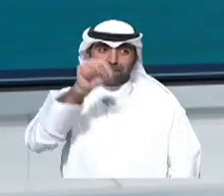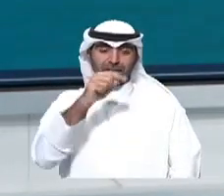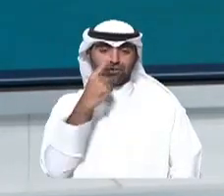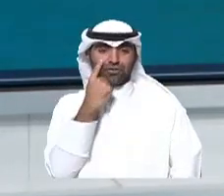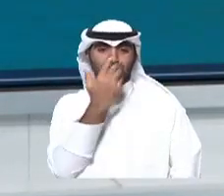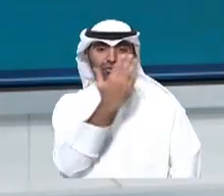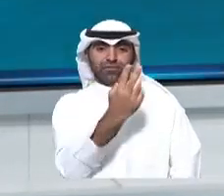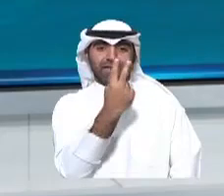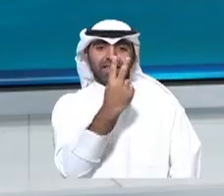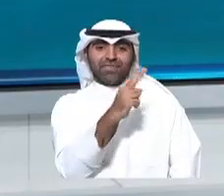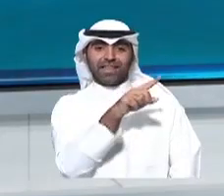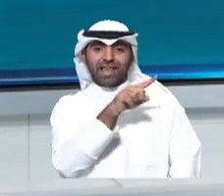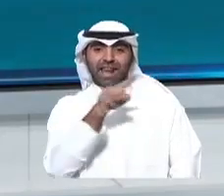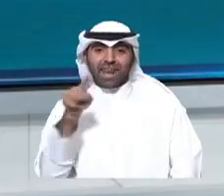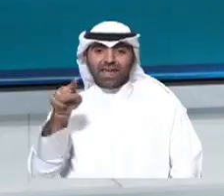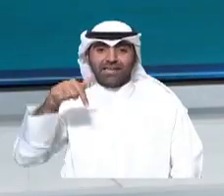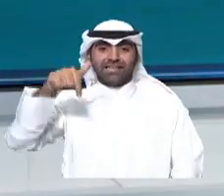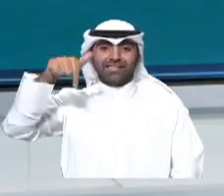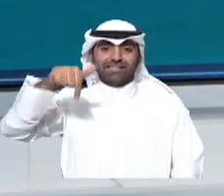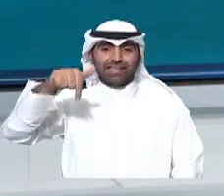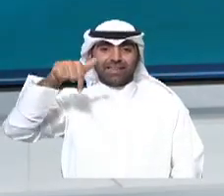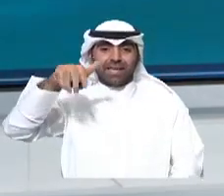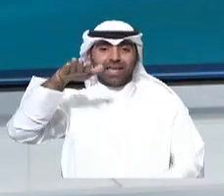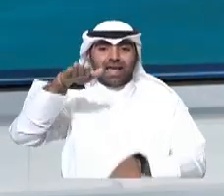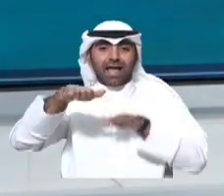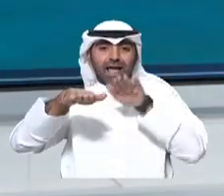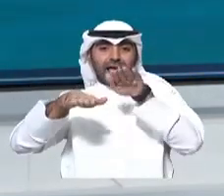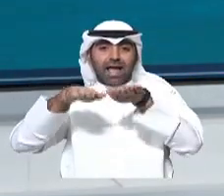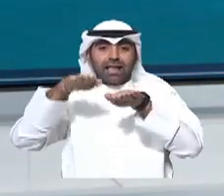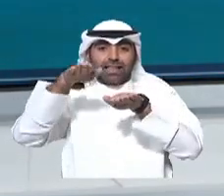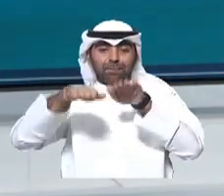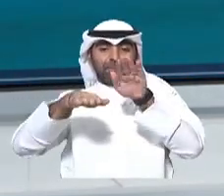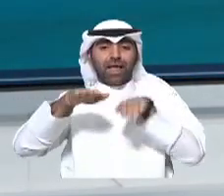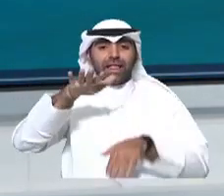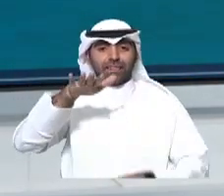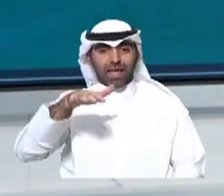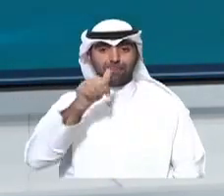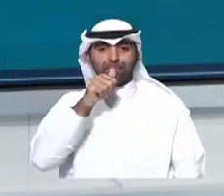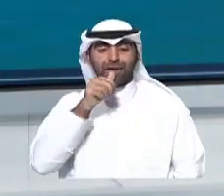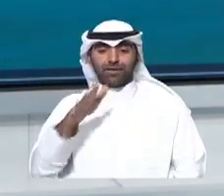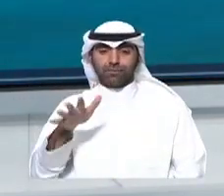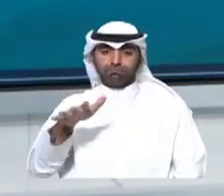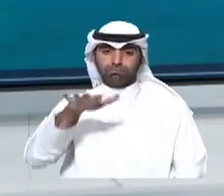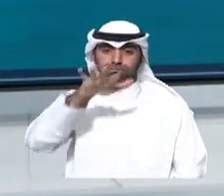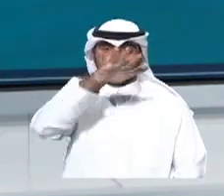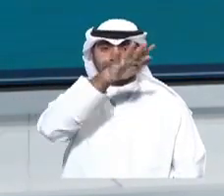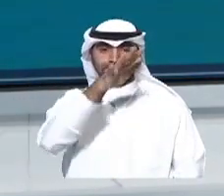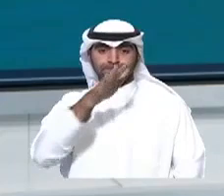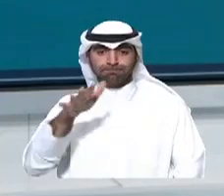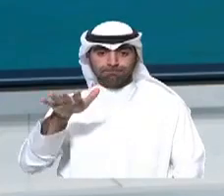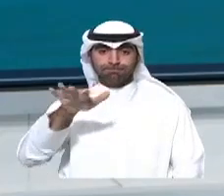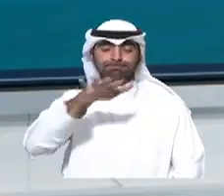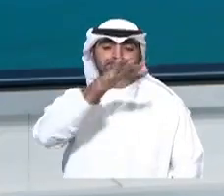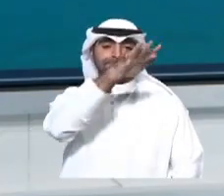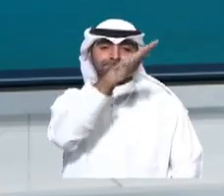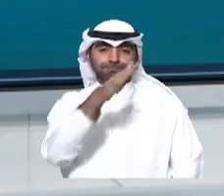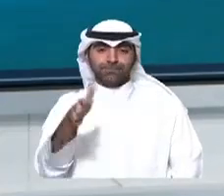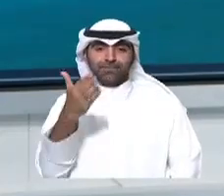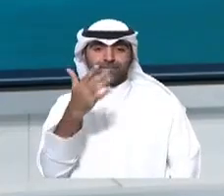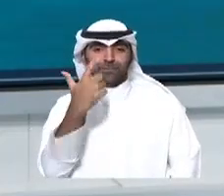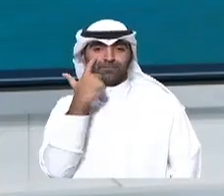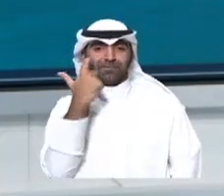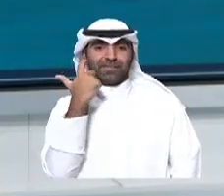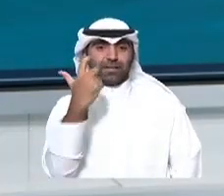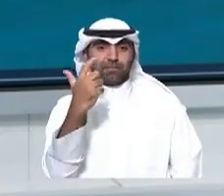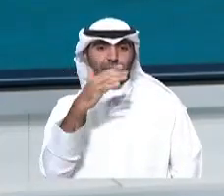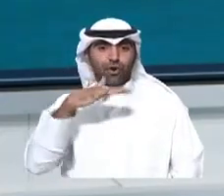مشيئة الله، البحر خفيف إلى معتدل الموج، يعلو أحيانا ارتفاع الموج راح يوصل من 2 إلى 6 قدم